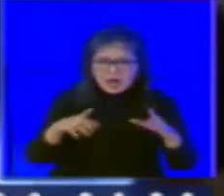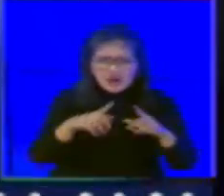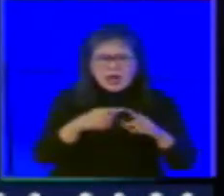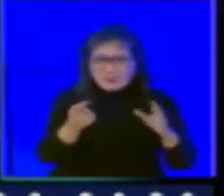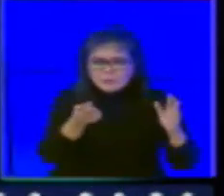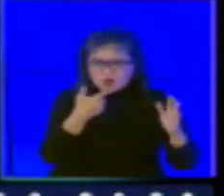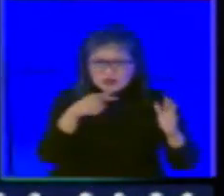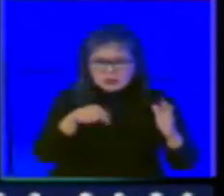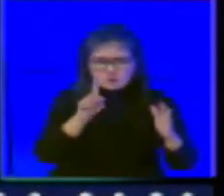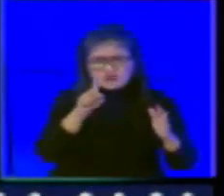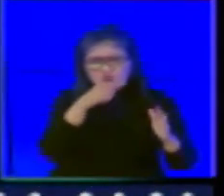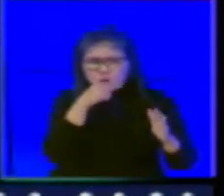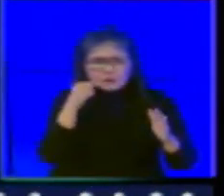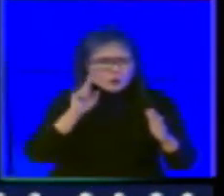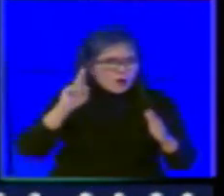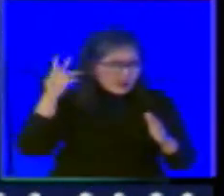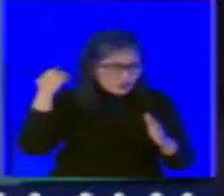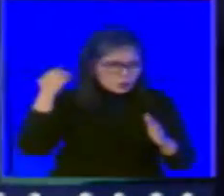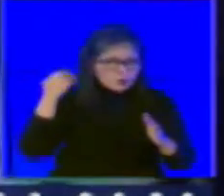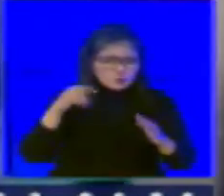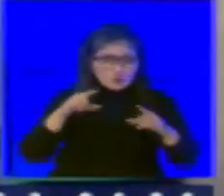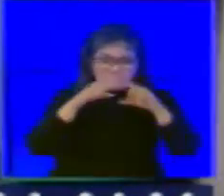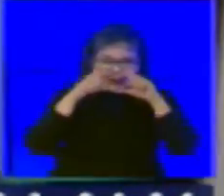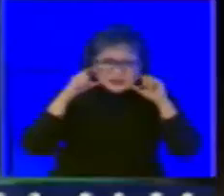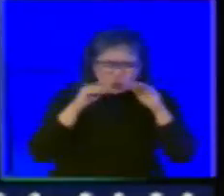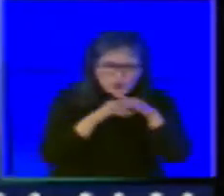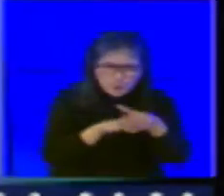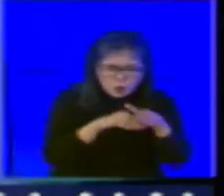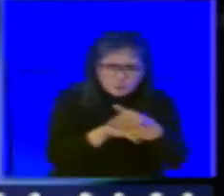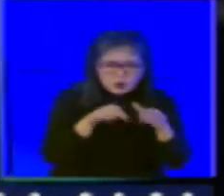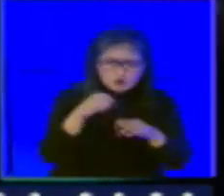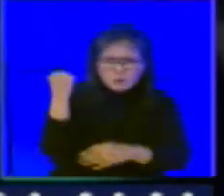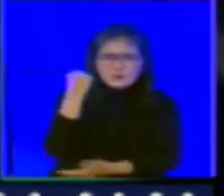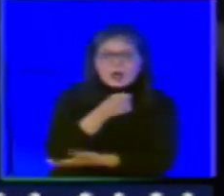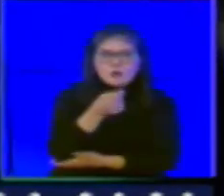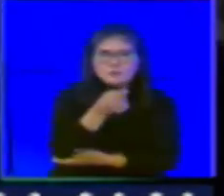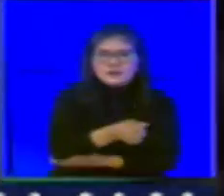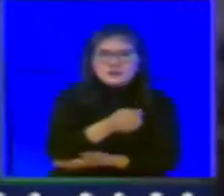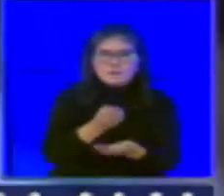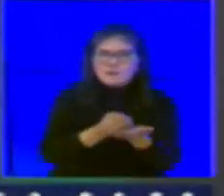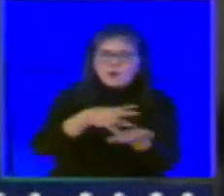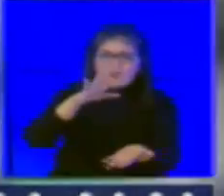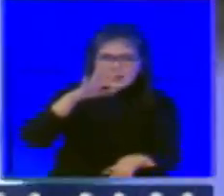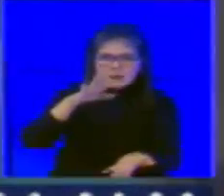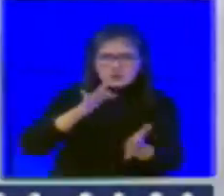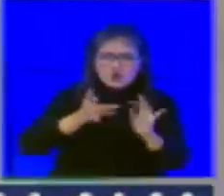lalu. Masker yang telah ditimbun di tengah kelangkaan, para pelaku jual dengan harga mahal secara online.